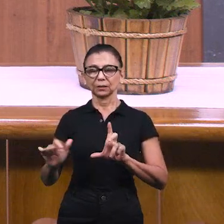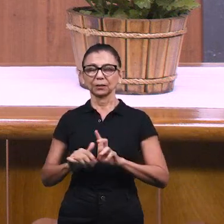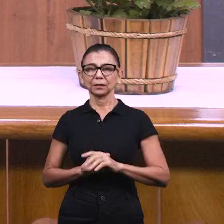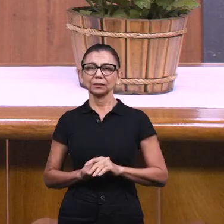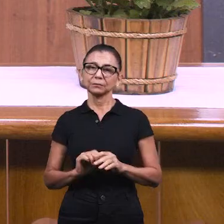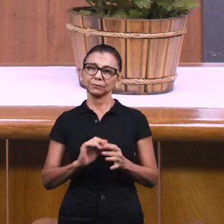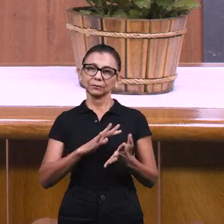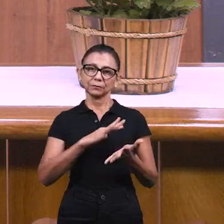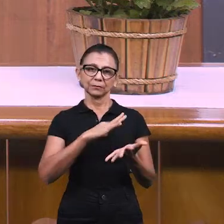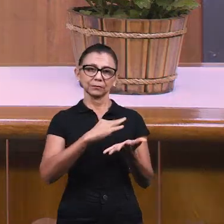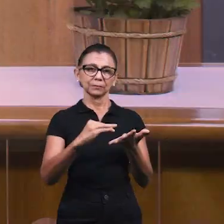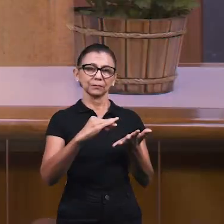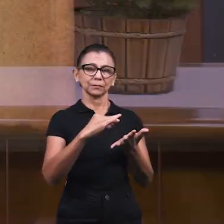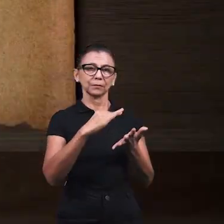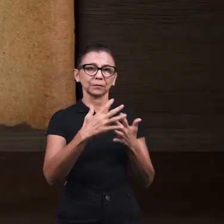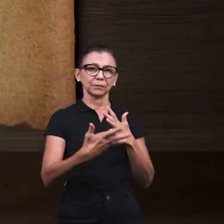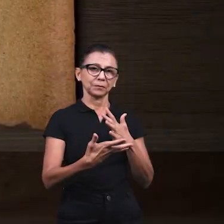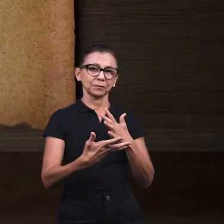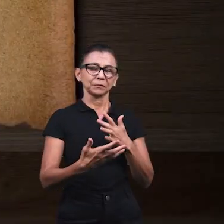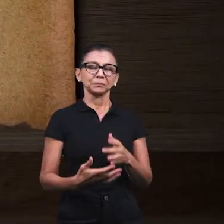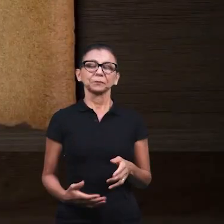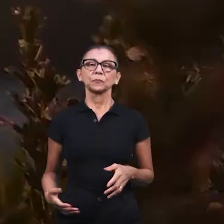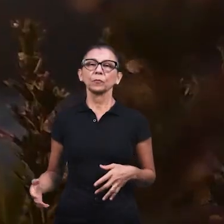adorer le Seigneur avec nous maintenant.